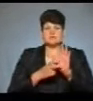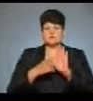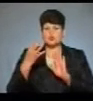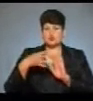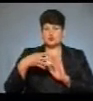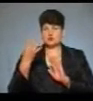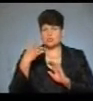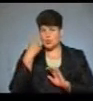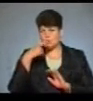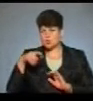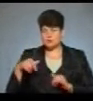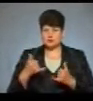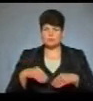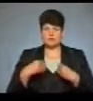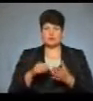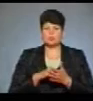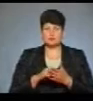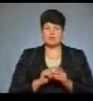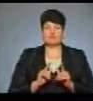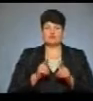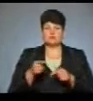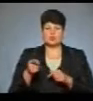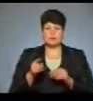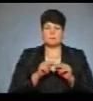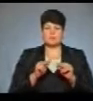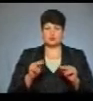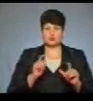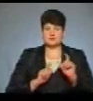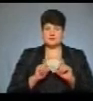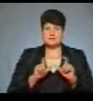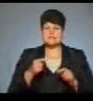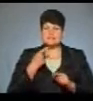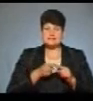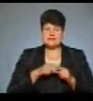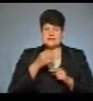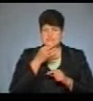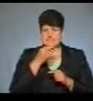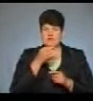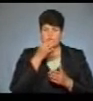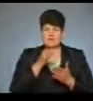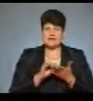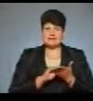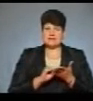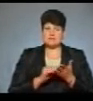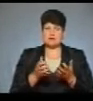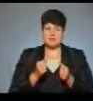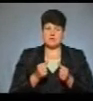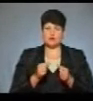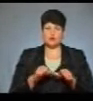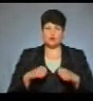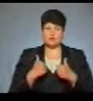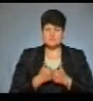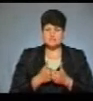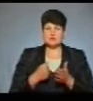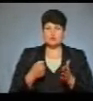744 особи сьогодні подали документи на вступ до Тернопільського педуніверситету. Про це повідомив відповідальний секретар приймальної комісії Ігор Гевко. І